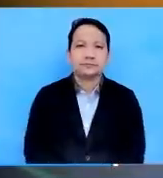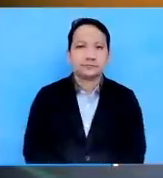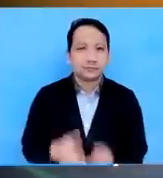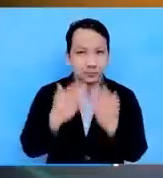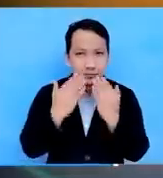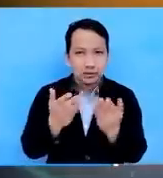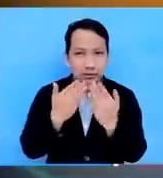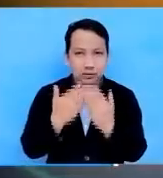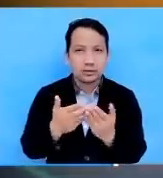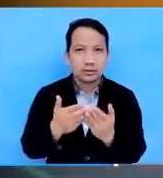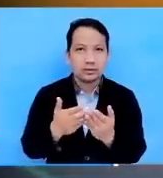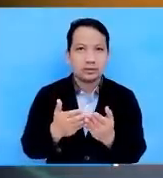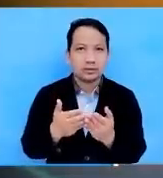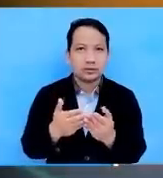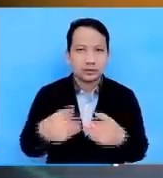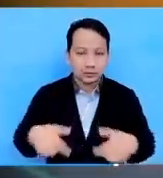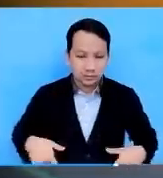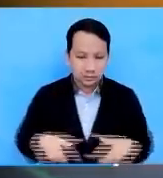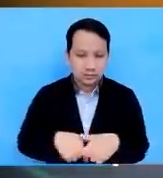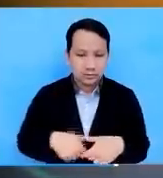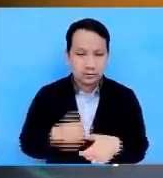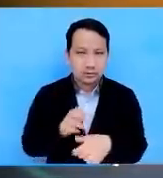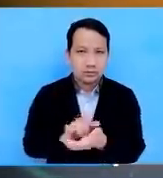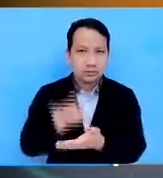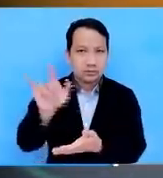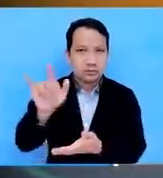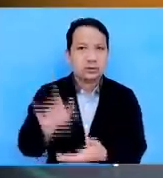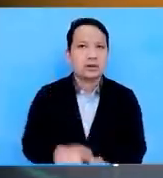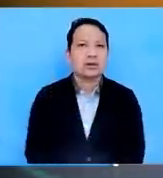much. Sit back, relax and enjoy the flight.